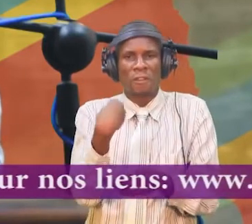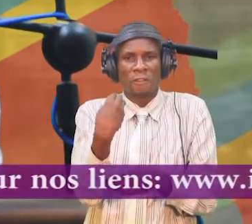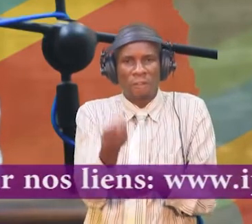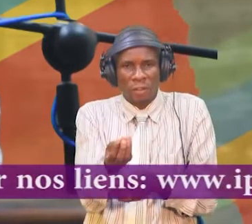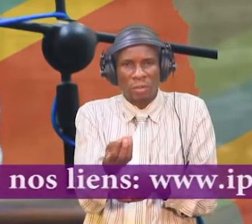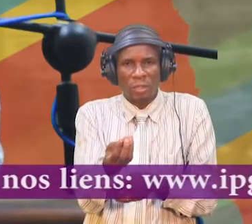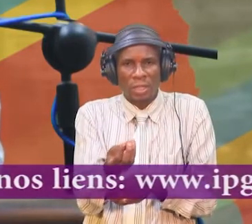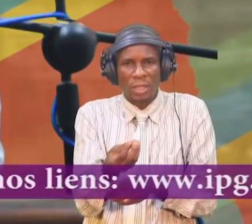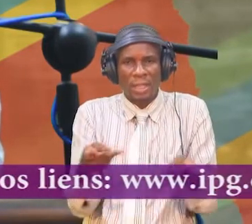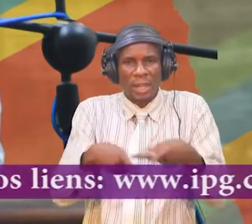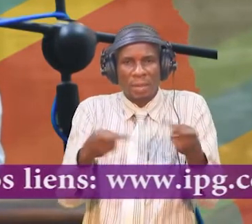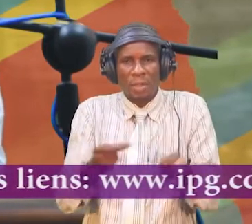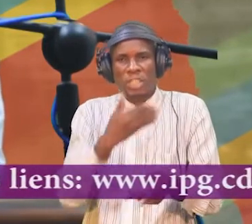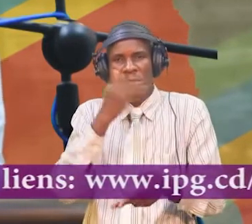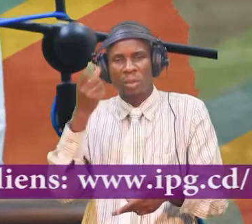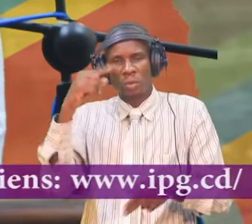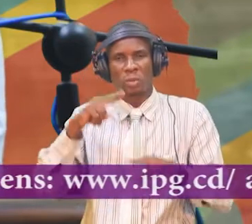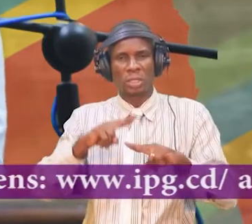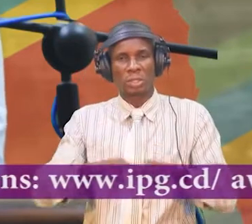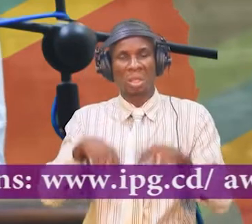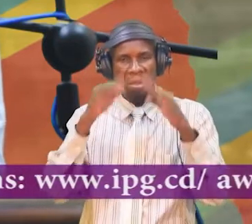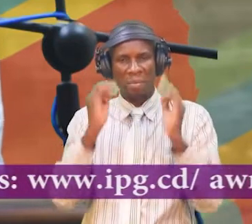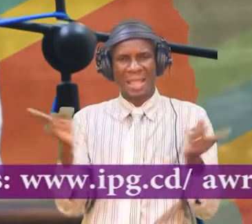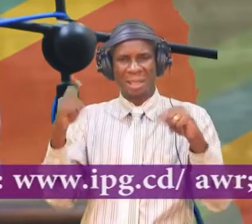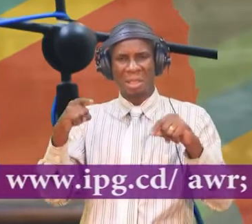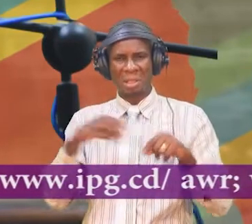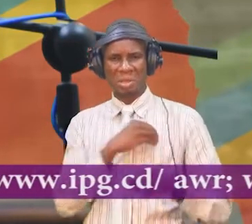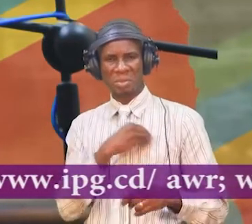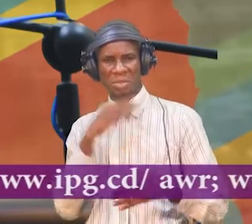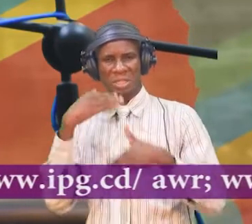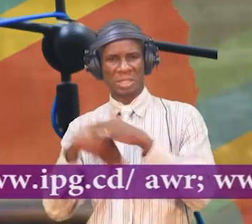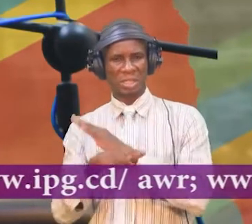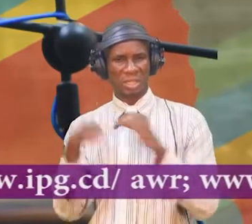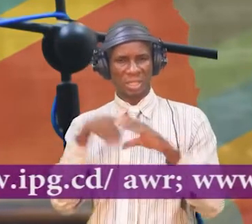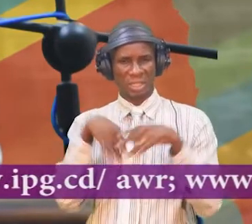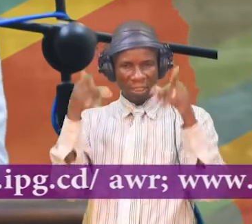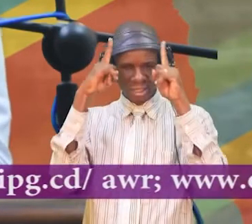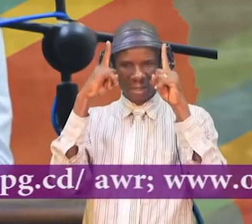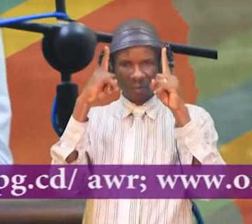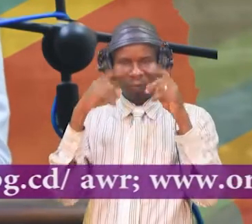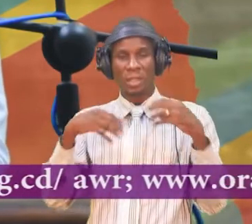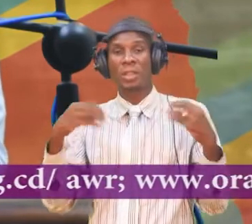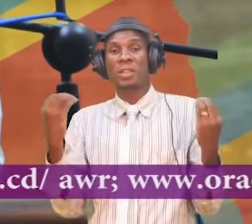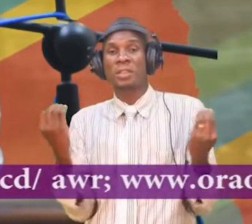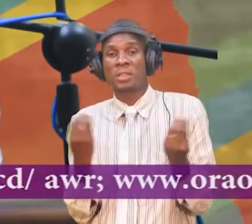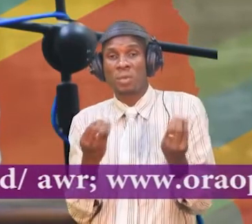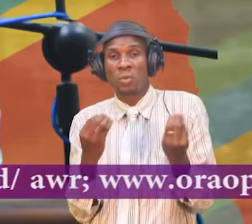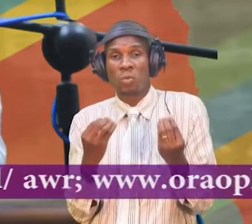ki penza ko pesa lokumu e pa ya nzambe kasi likolo ya masumu ezo amaki na motema na ye.